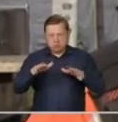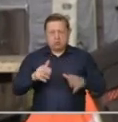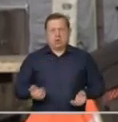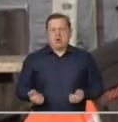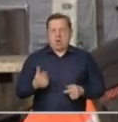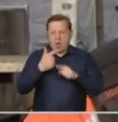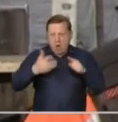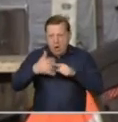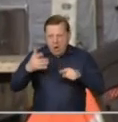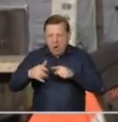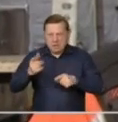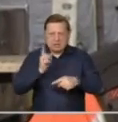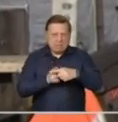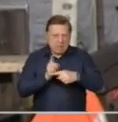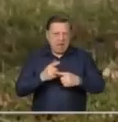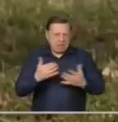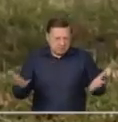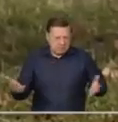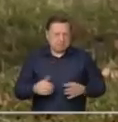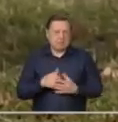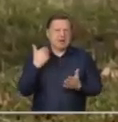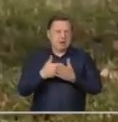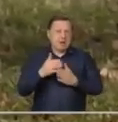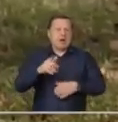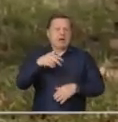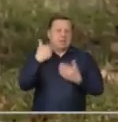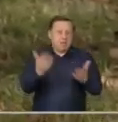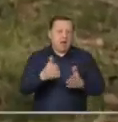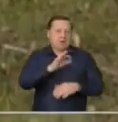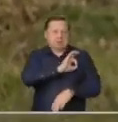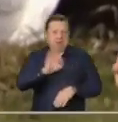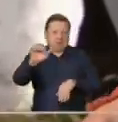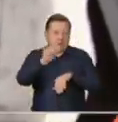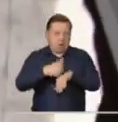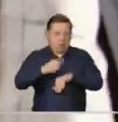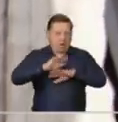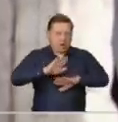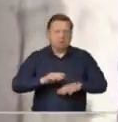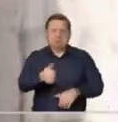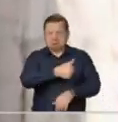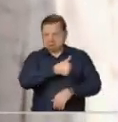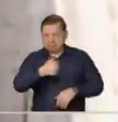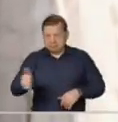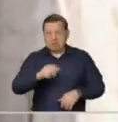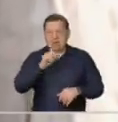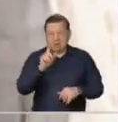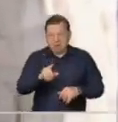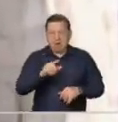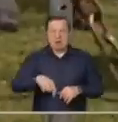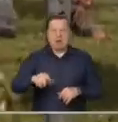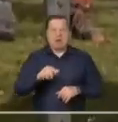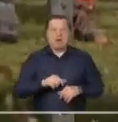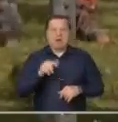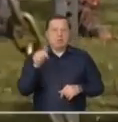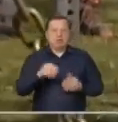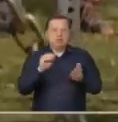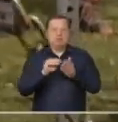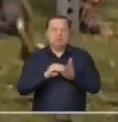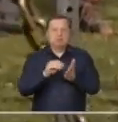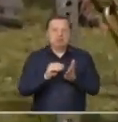ostrych krawędzi, metalu itd. Dlatego psy dostały specjalne obuwie ochronne. Sprawdza się świetnie pod warunkiem, że czworonożny ratownik jest do niego